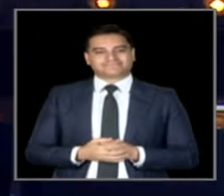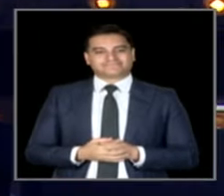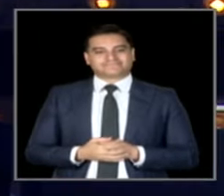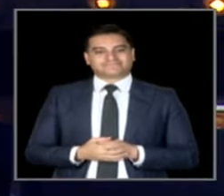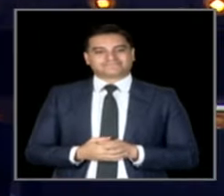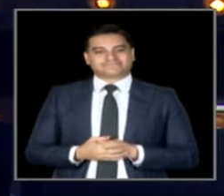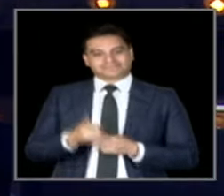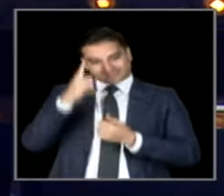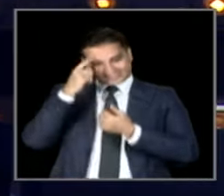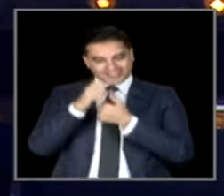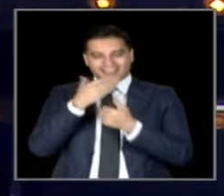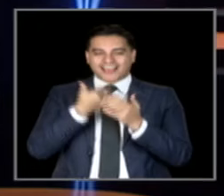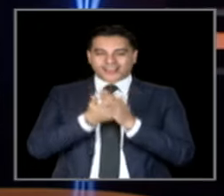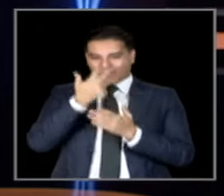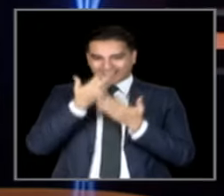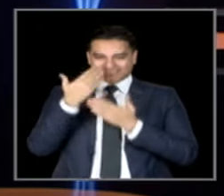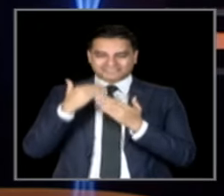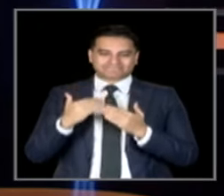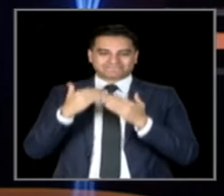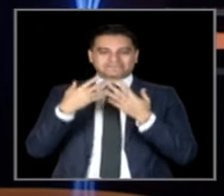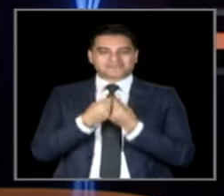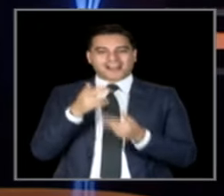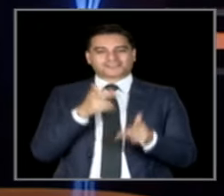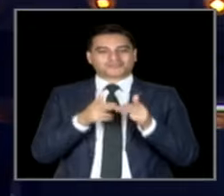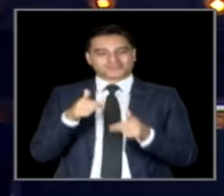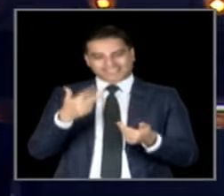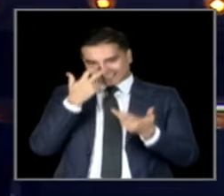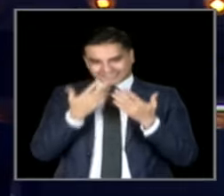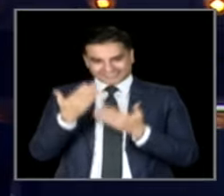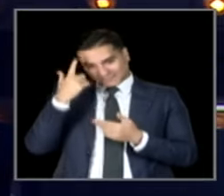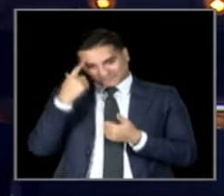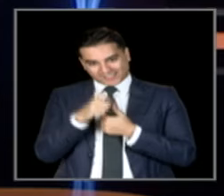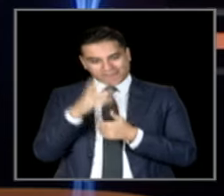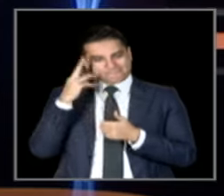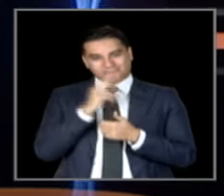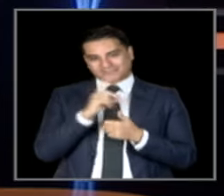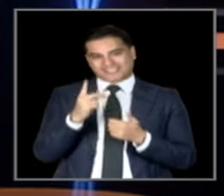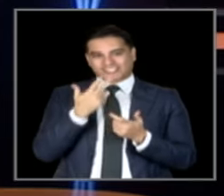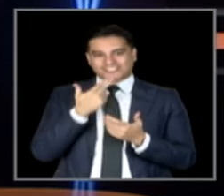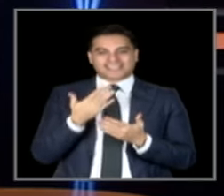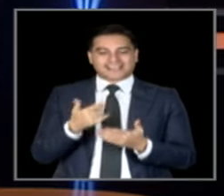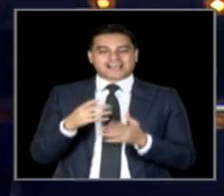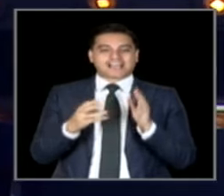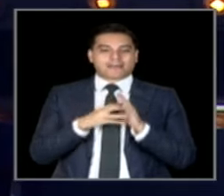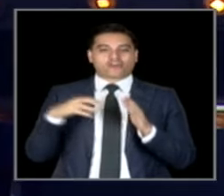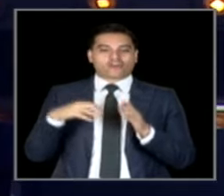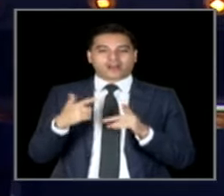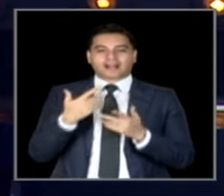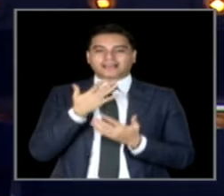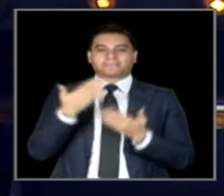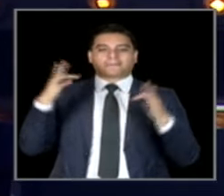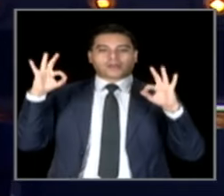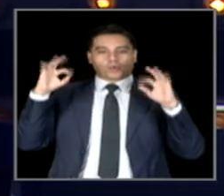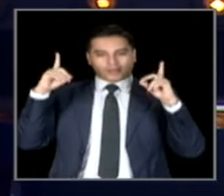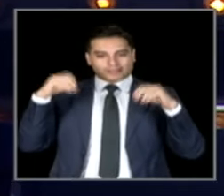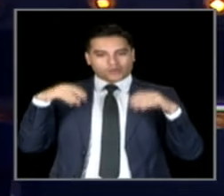أصل دي ذكريات حلوة الحقيقة. أكيد. وجودهم في الاستوديو حلو، ذكريات ما بننساهاش. جامعة القاهرة بتمنى لكم كل